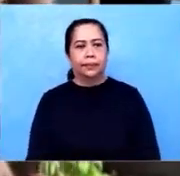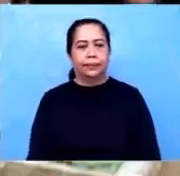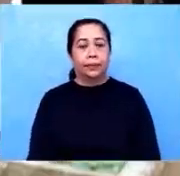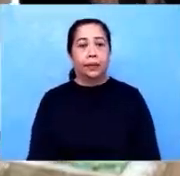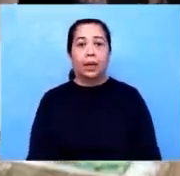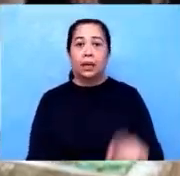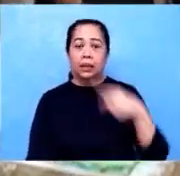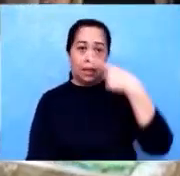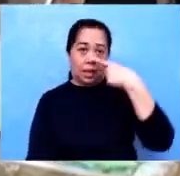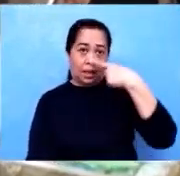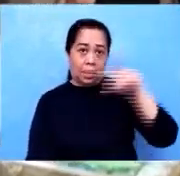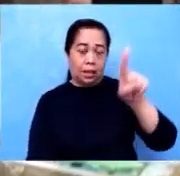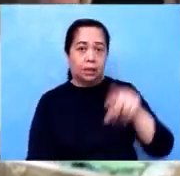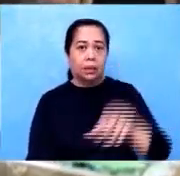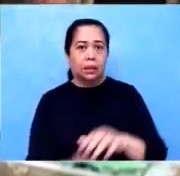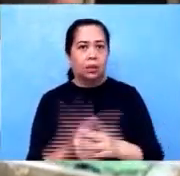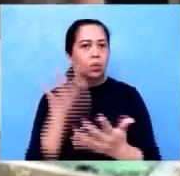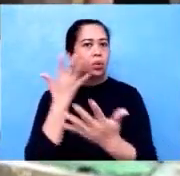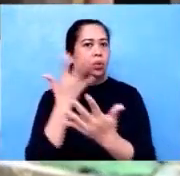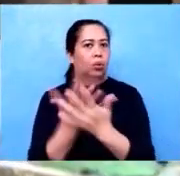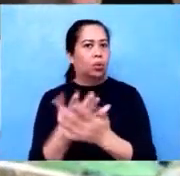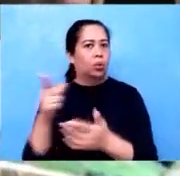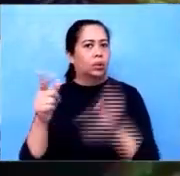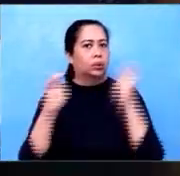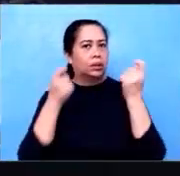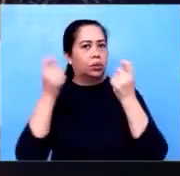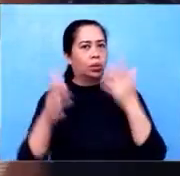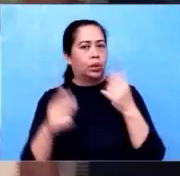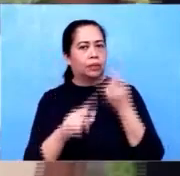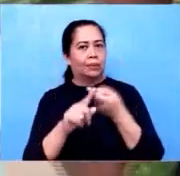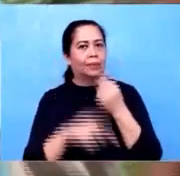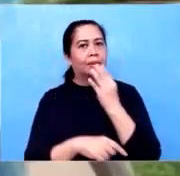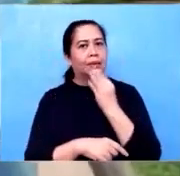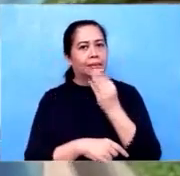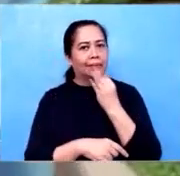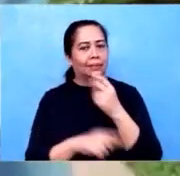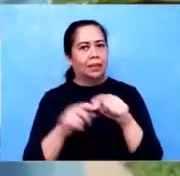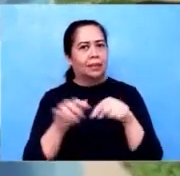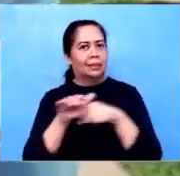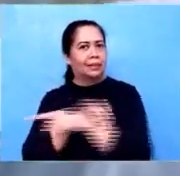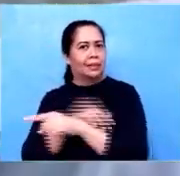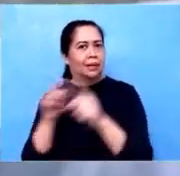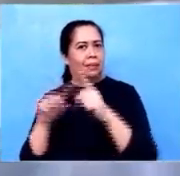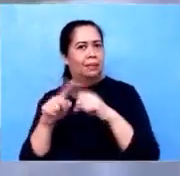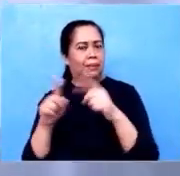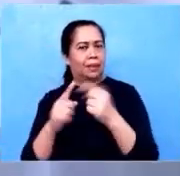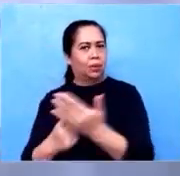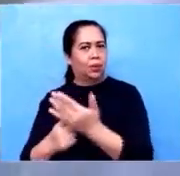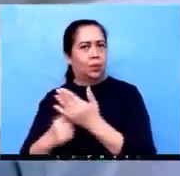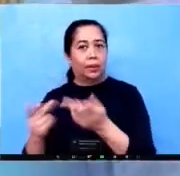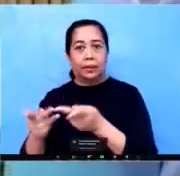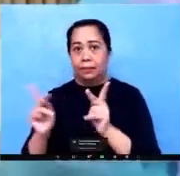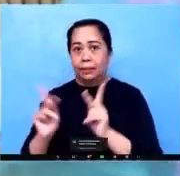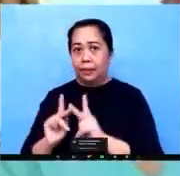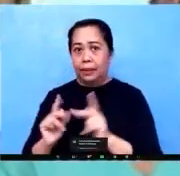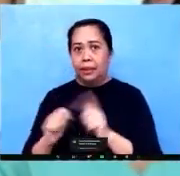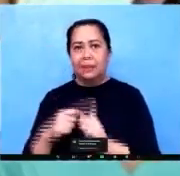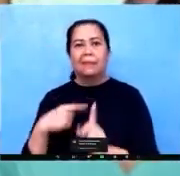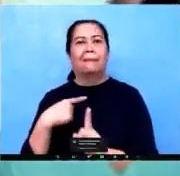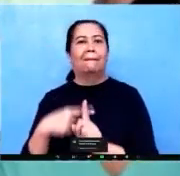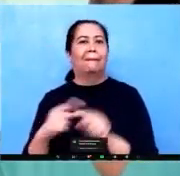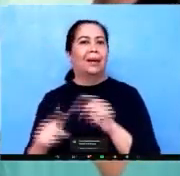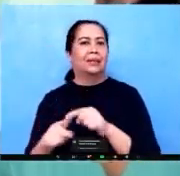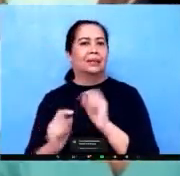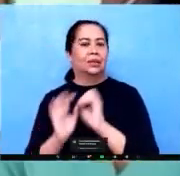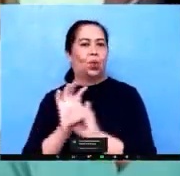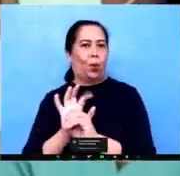naman, kulong ang isang turistang Israeli matapos tumaka sa isang quarantine facility. Nagpositibo sa Omicron variant